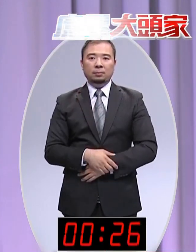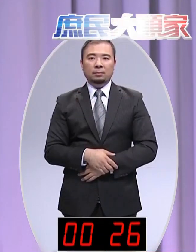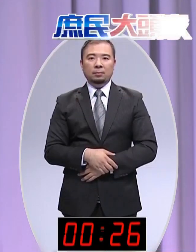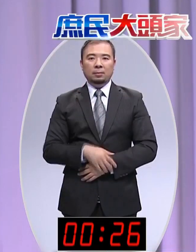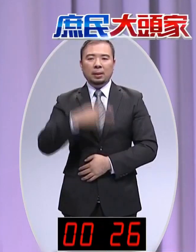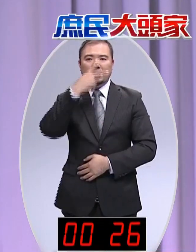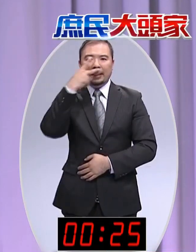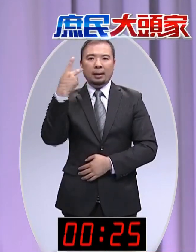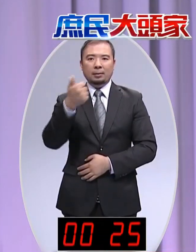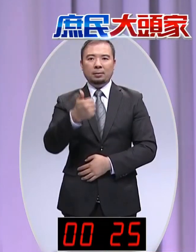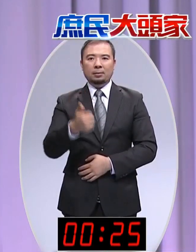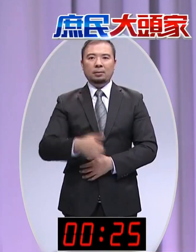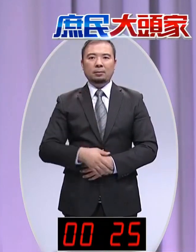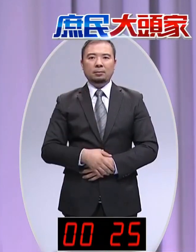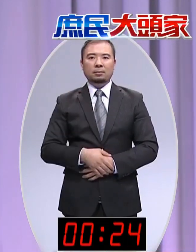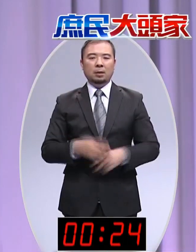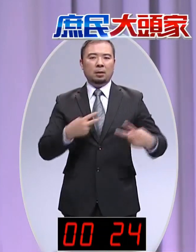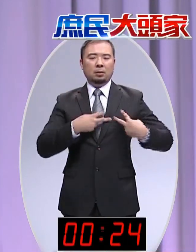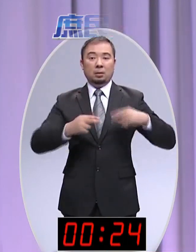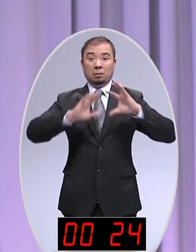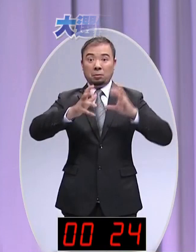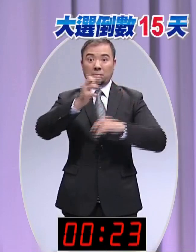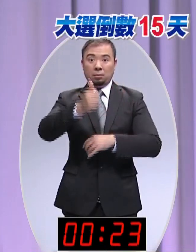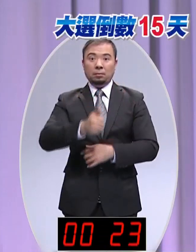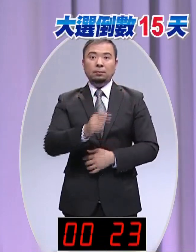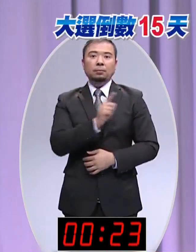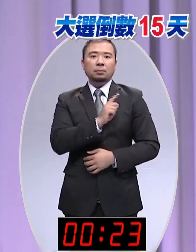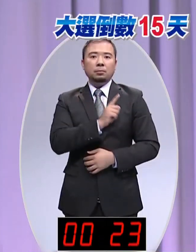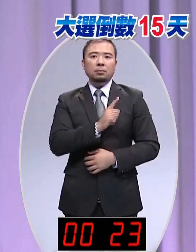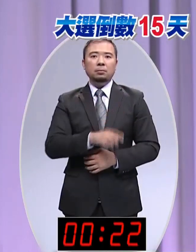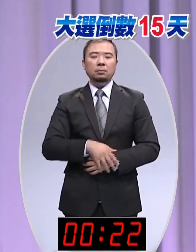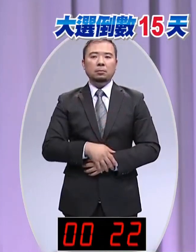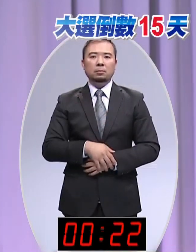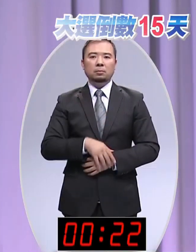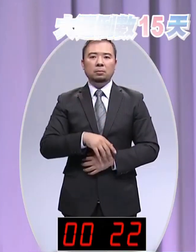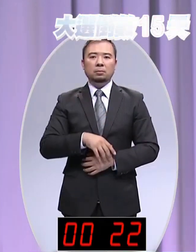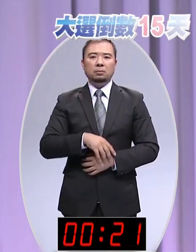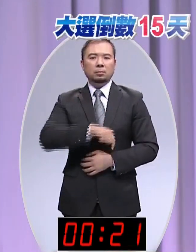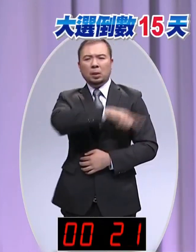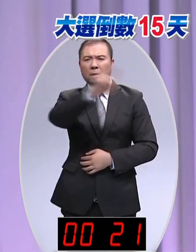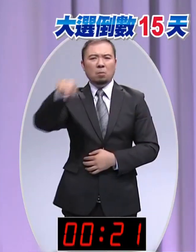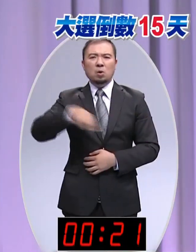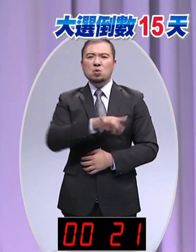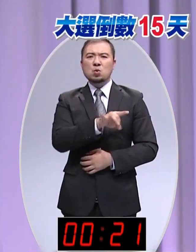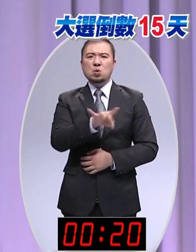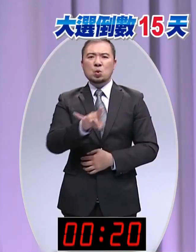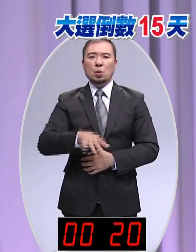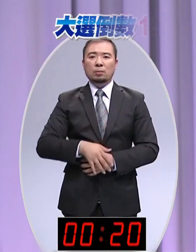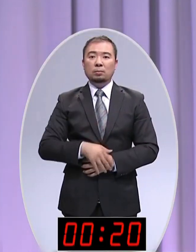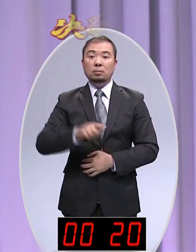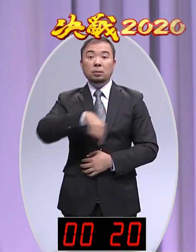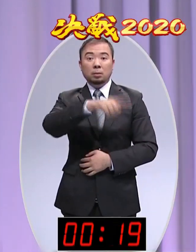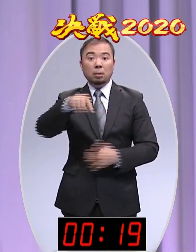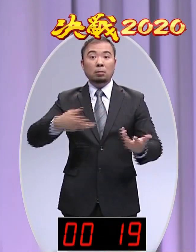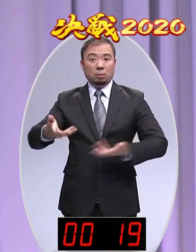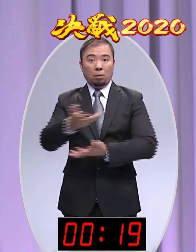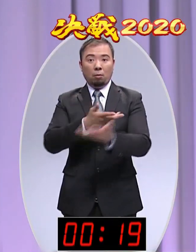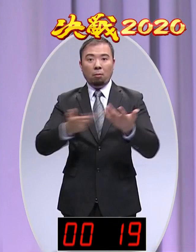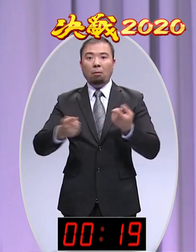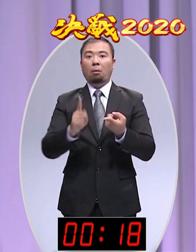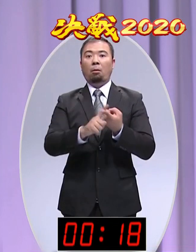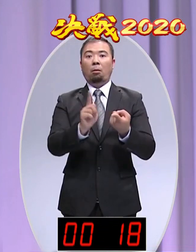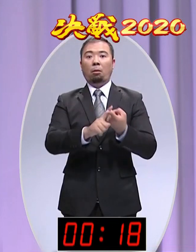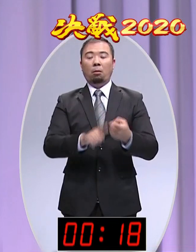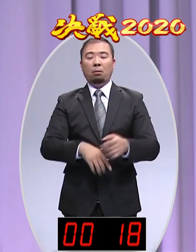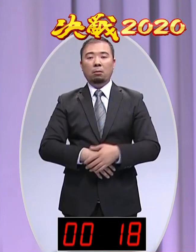赖清德、蔡英文总统自己本人全部做交流，你们交流就是交流，